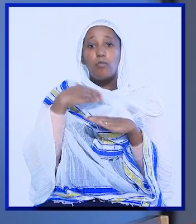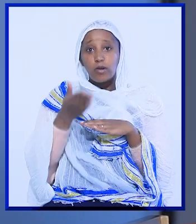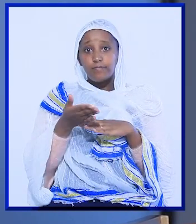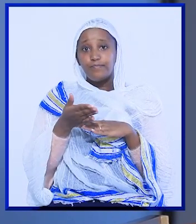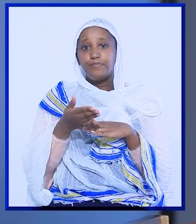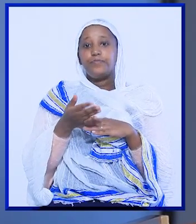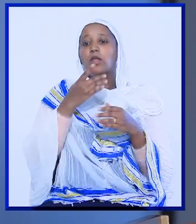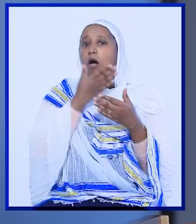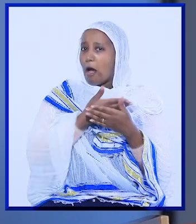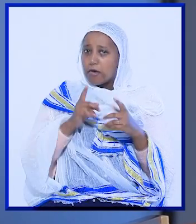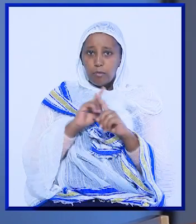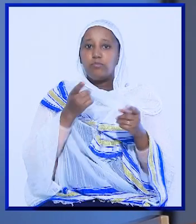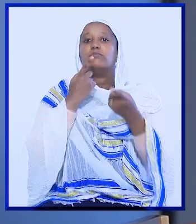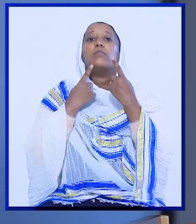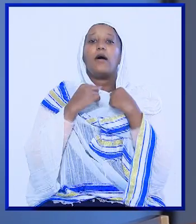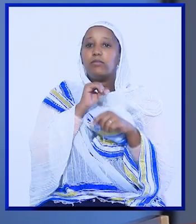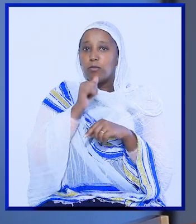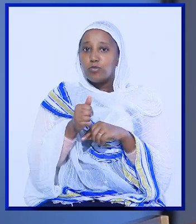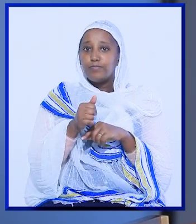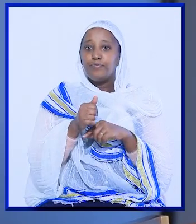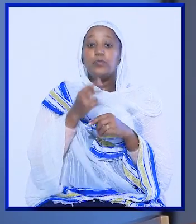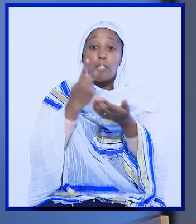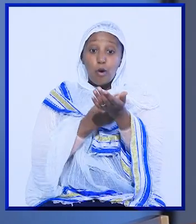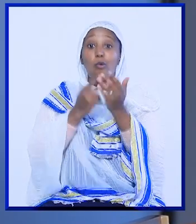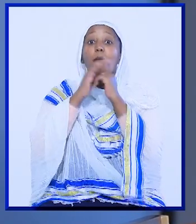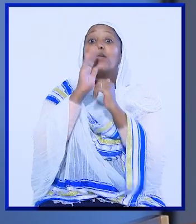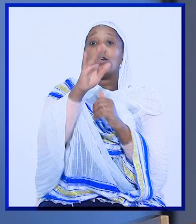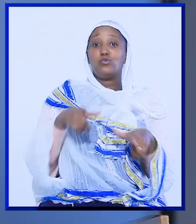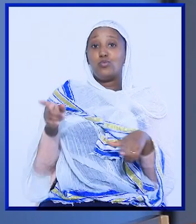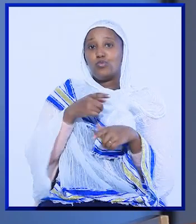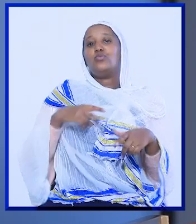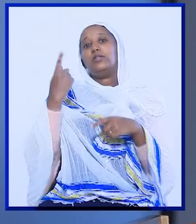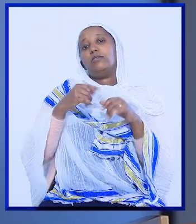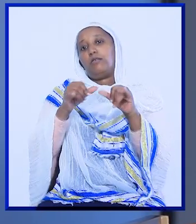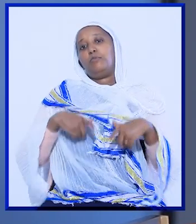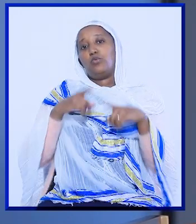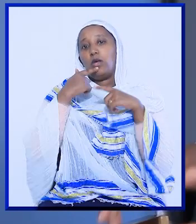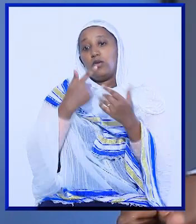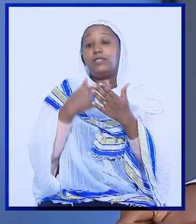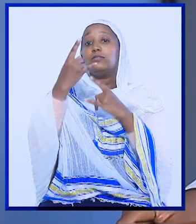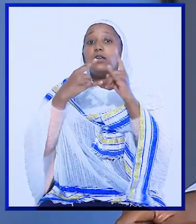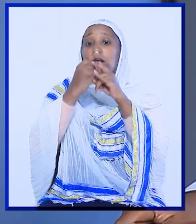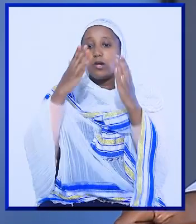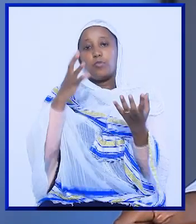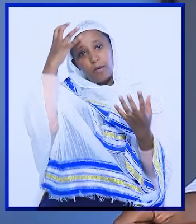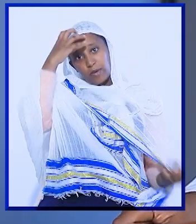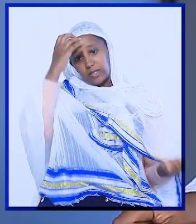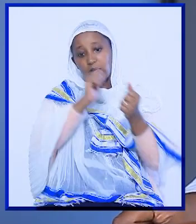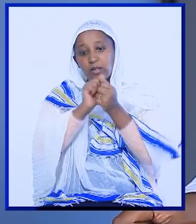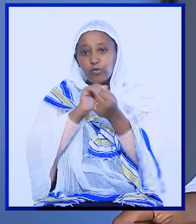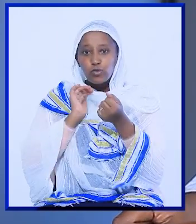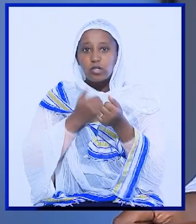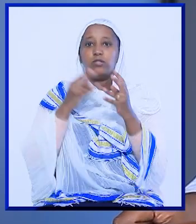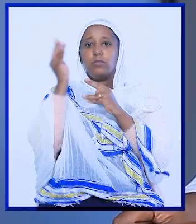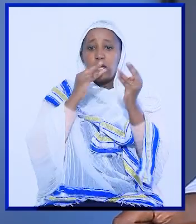ላይ ያድርባቸዋል። ከእንግዲህ ወዲህ አይራቡም አይጠሙም፣ በጉ አምላካቸው ሆኖ ለዘላለም ይኖራሉ ይላል። ለዚህ ዘላለማዊ